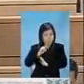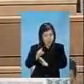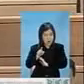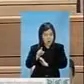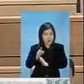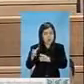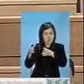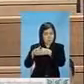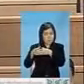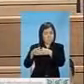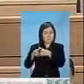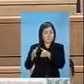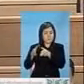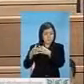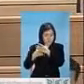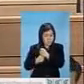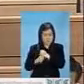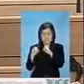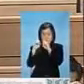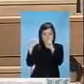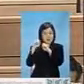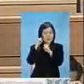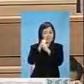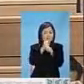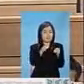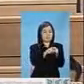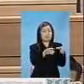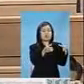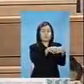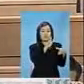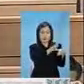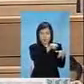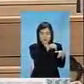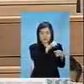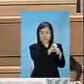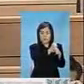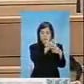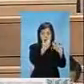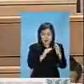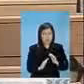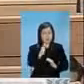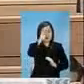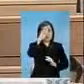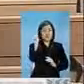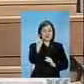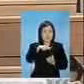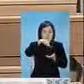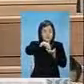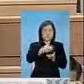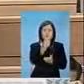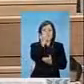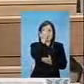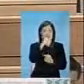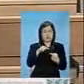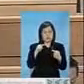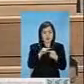ประชาธิปัตย์ไม่เคยทำในสิ่งที่พรรคท่านทำและท่านได้ลุกขึ้นประท้วงท่านยืนอยู่หน้าท่านรัฐมนตรี